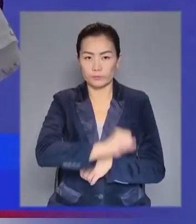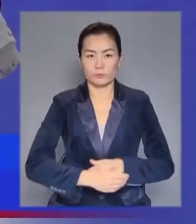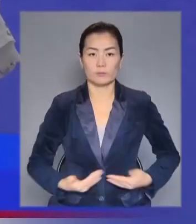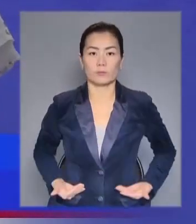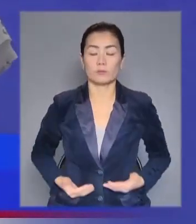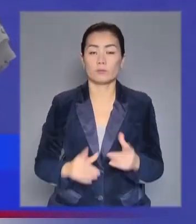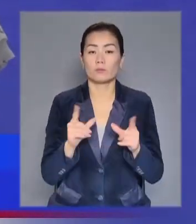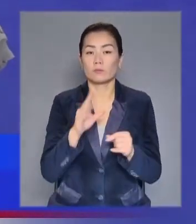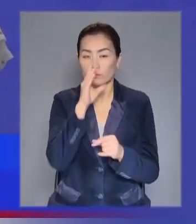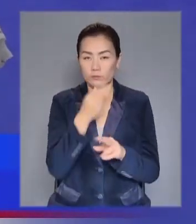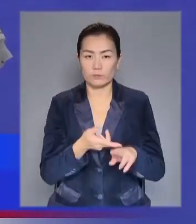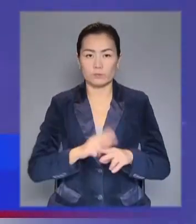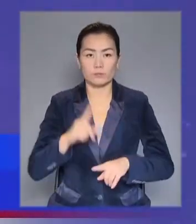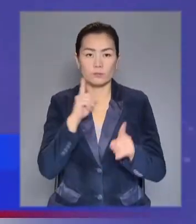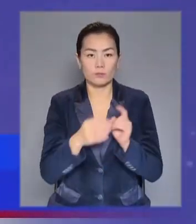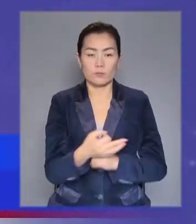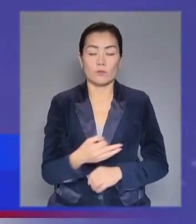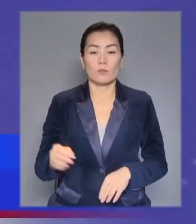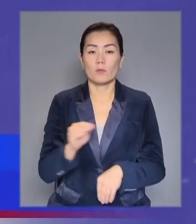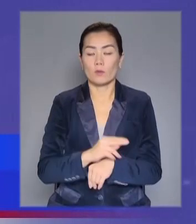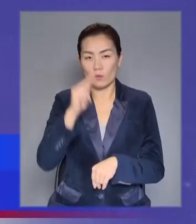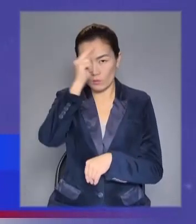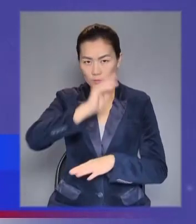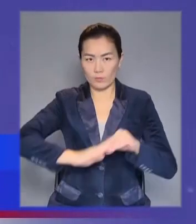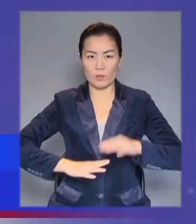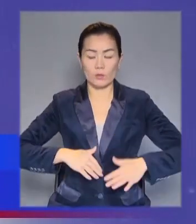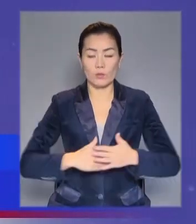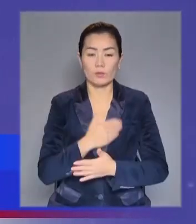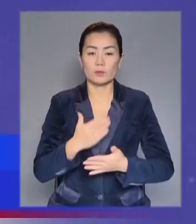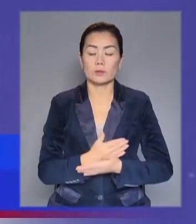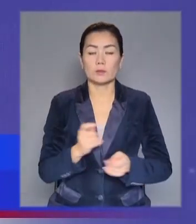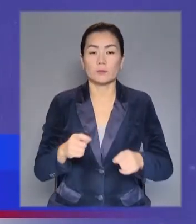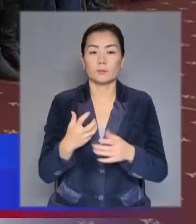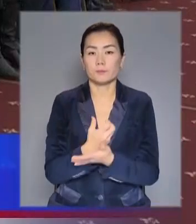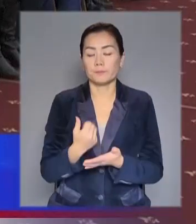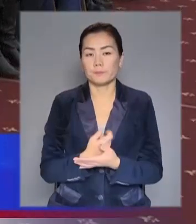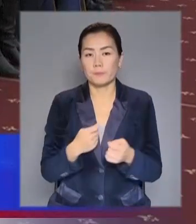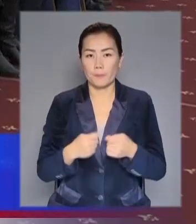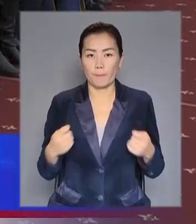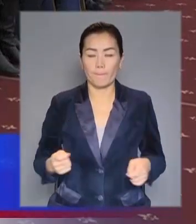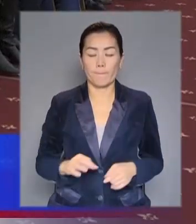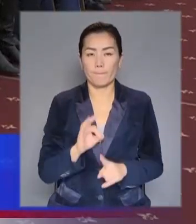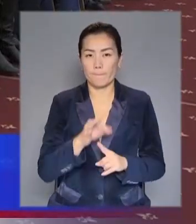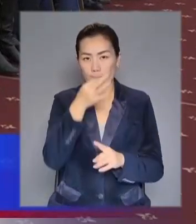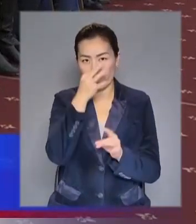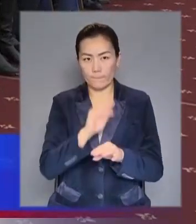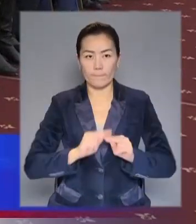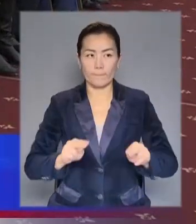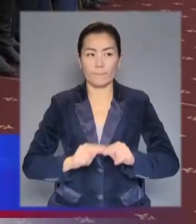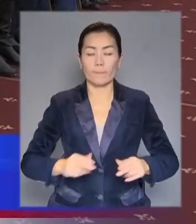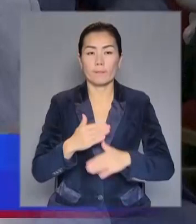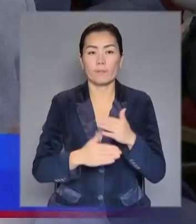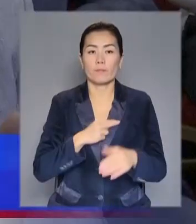өмірге жолдамалады. Аталған форум облыстың қосымша білім беру саласының жаңалығын, жетістіктерін таныстыруды мақсат етіп, тәжірибелі